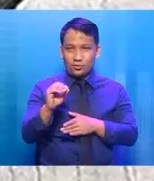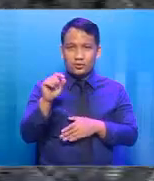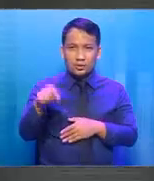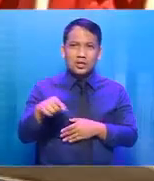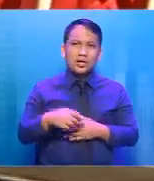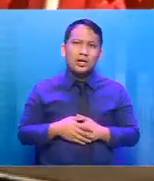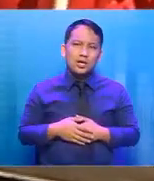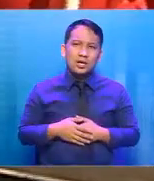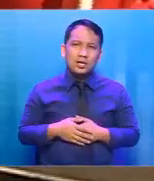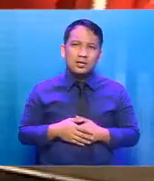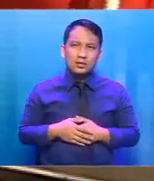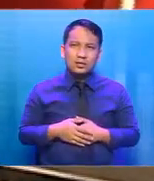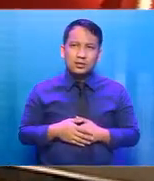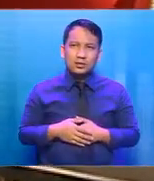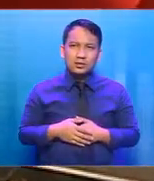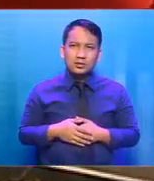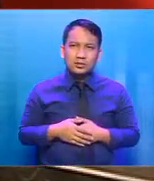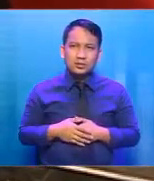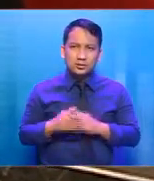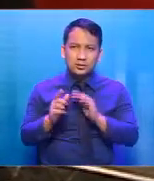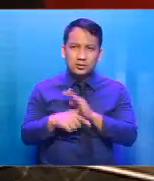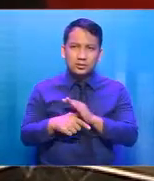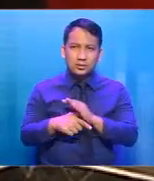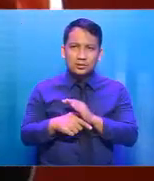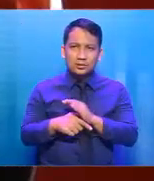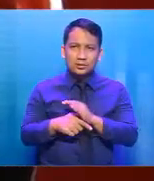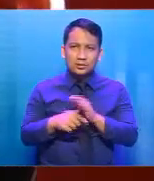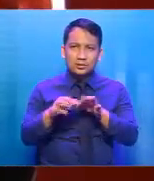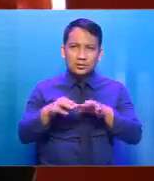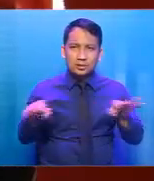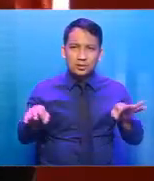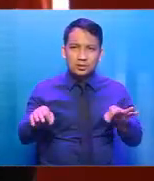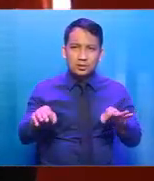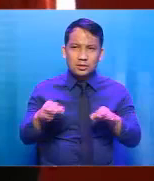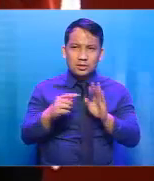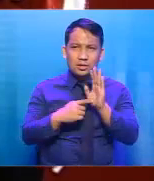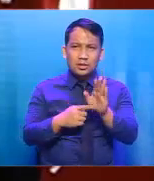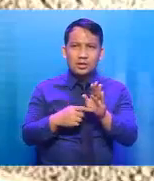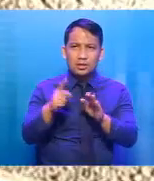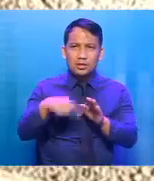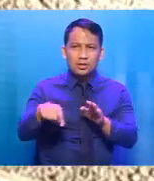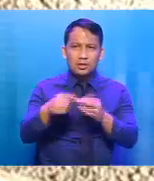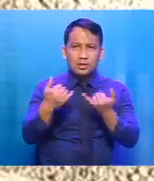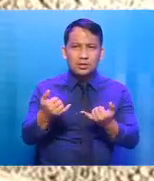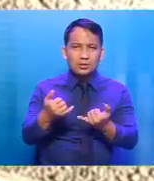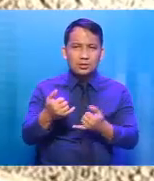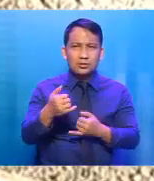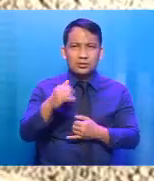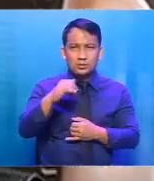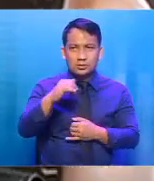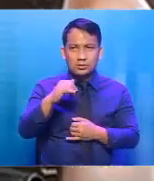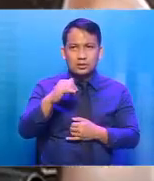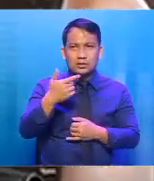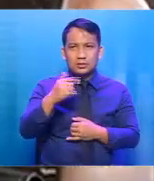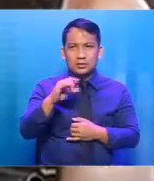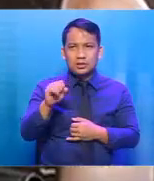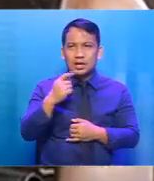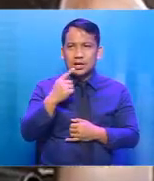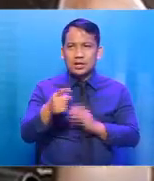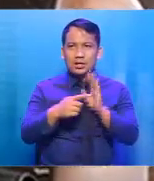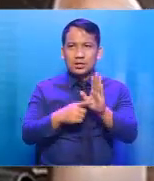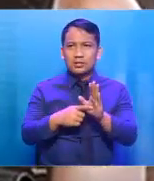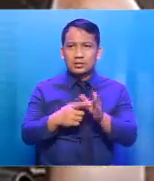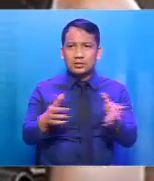hardcore. Kaninang umaga, nag-groundbreaking naman ang multipurpose hall na tatawaging Gianna's Cradle at